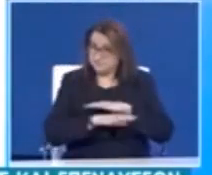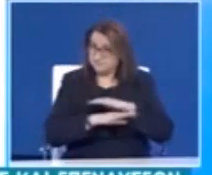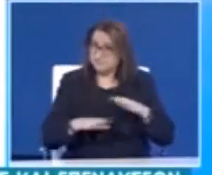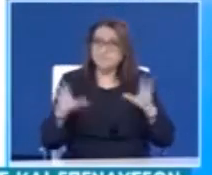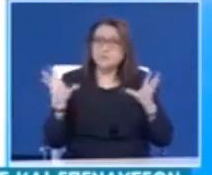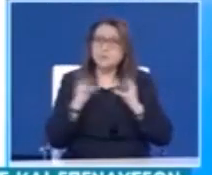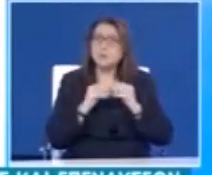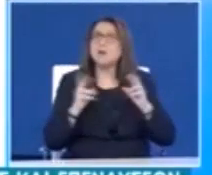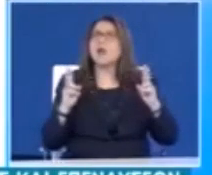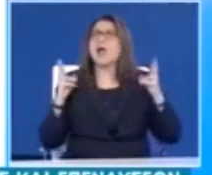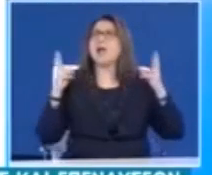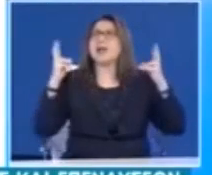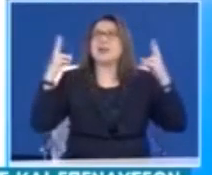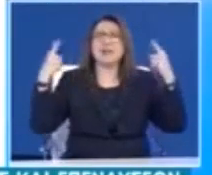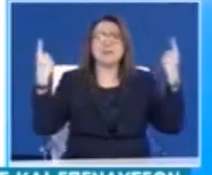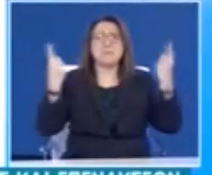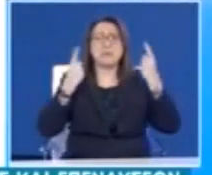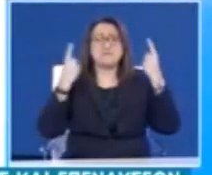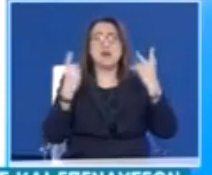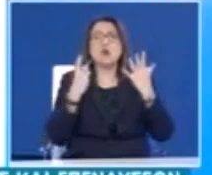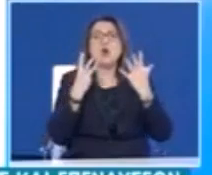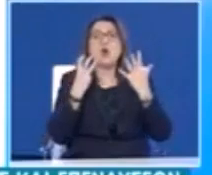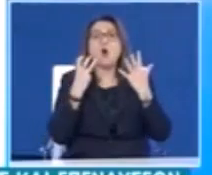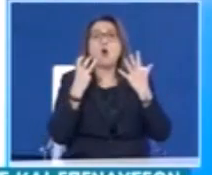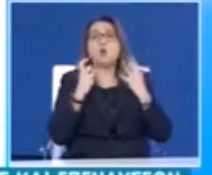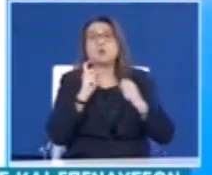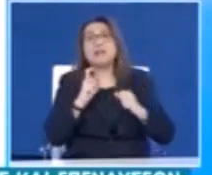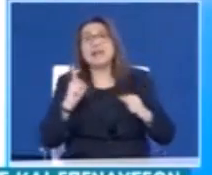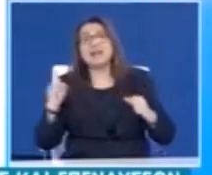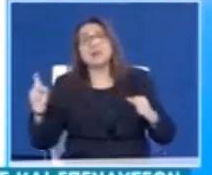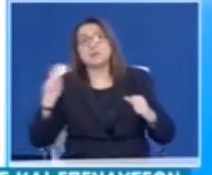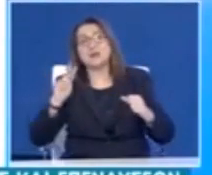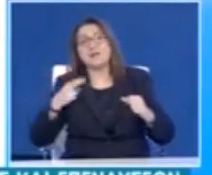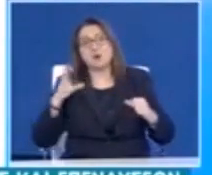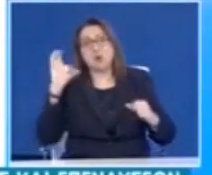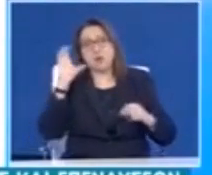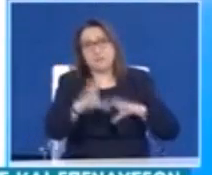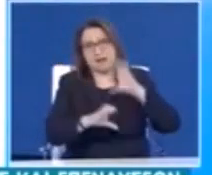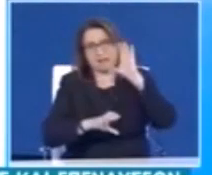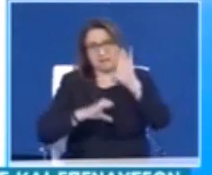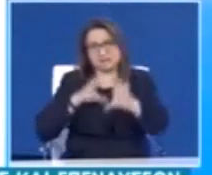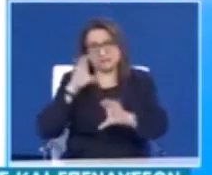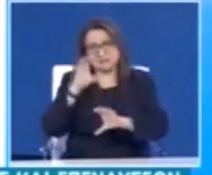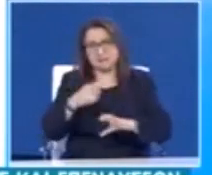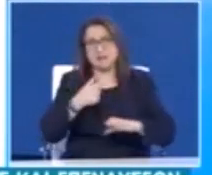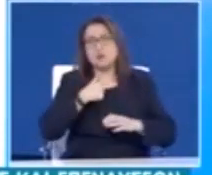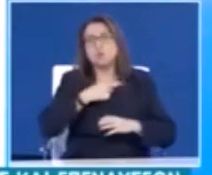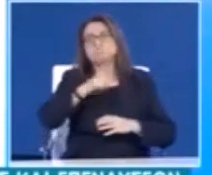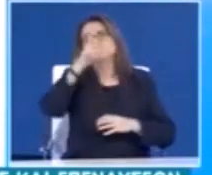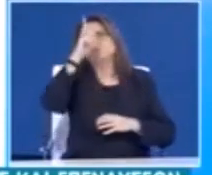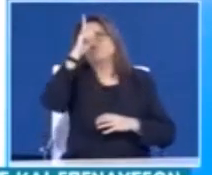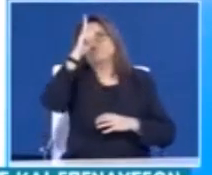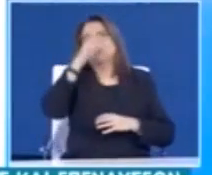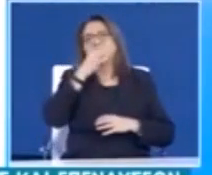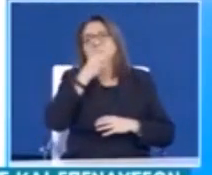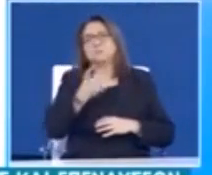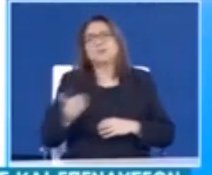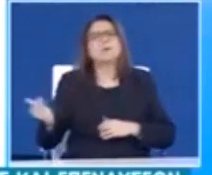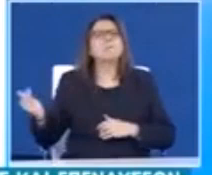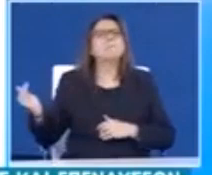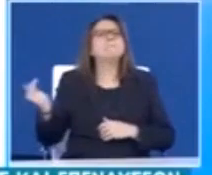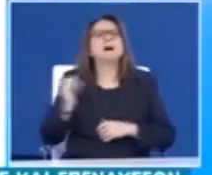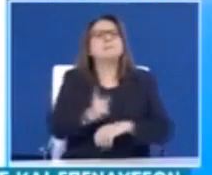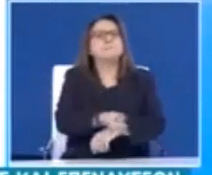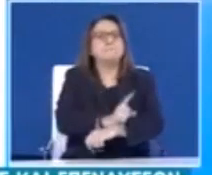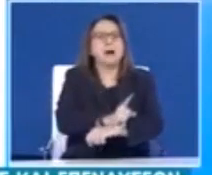ενέργειας 80 εκατομμύρια ευρώ νέες στρατηγικές επενδύσεις, με πολλή υπερηφάνεια θα σας το πω, στον ταχύτερο χρόνο που έχει γίνει ποτέ στο